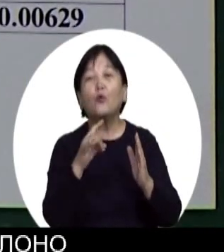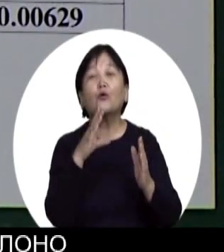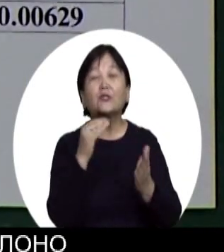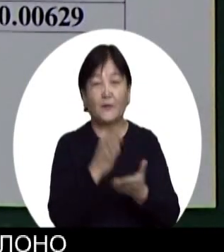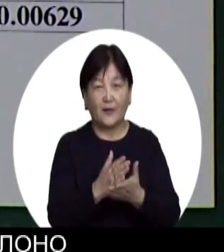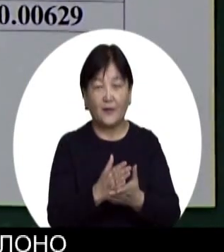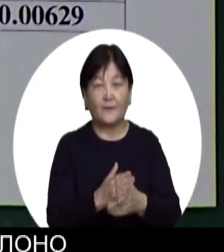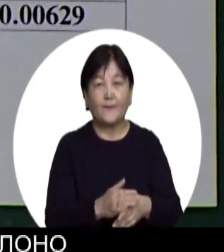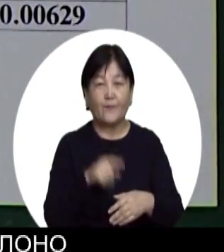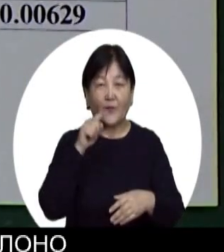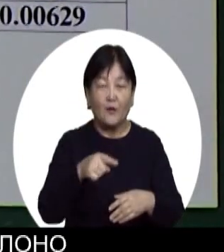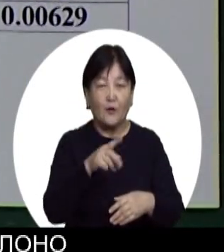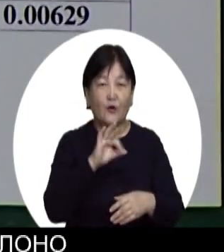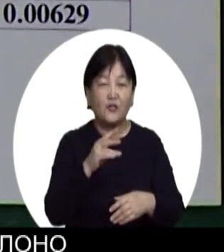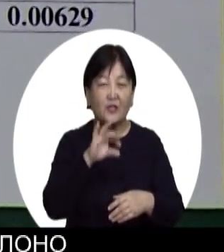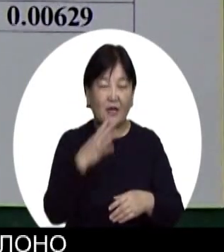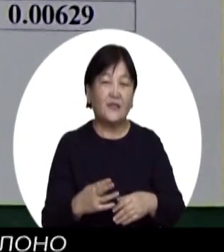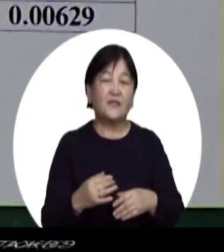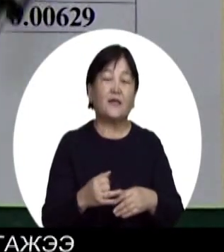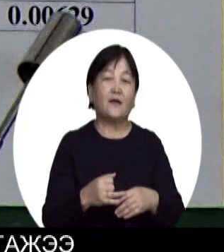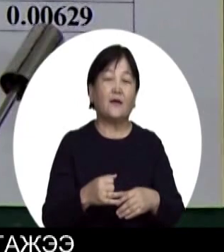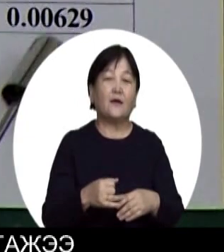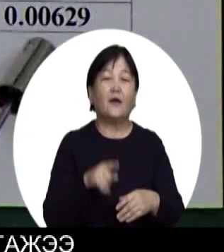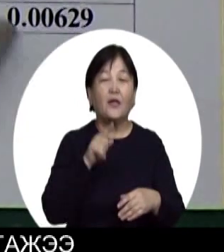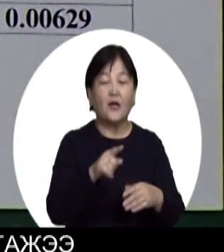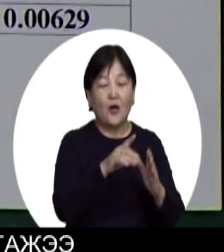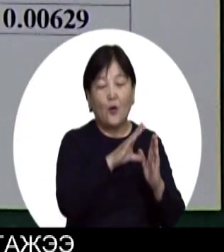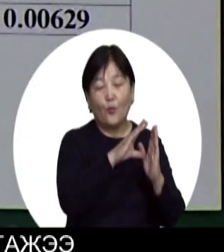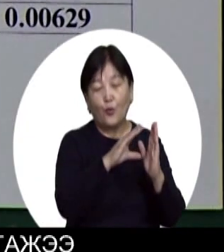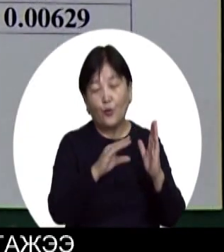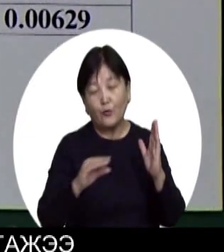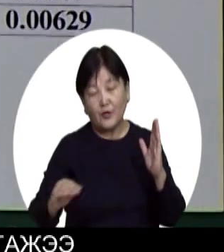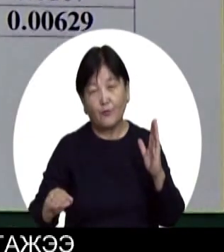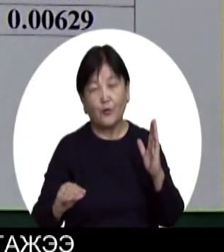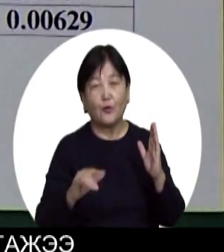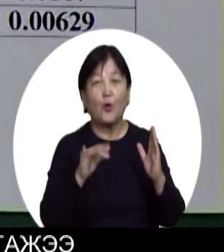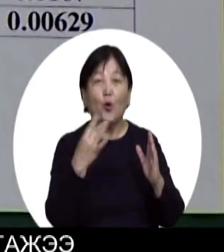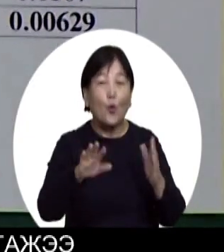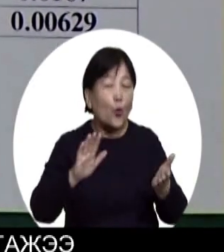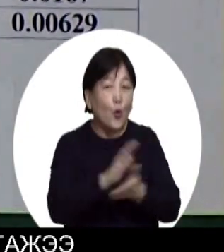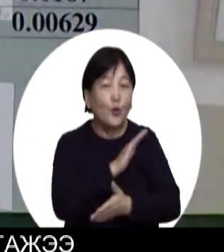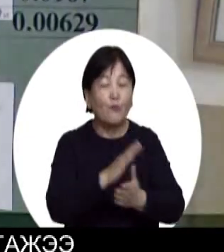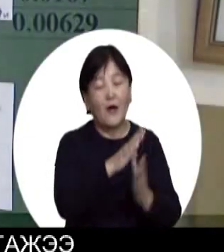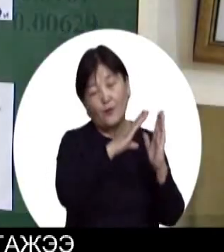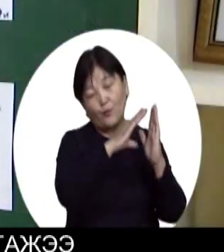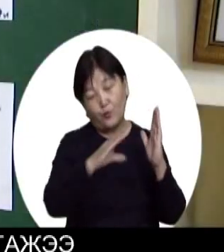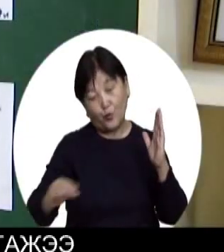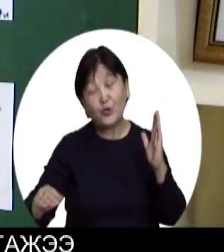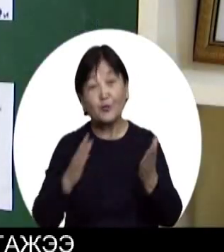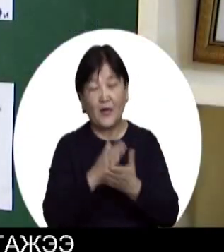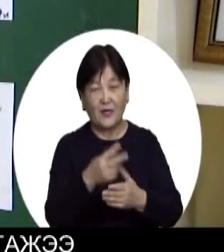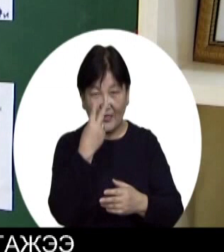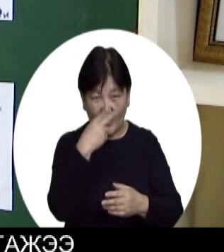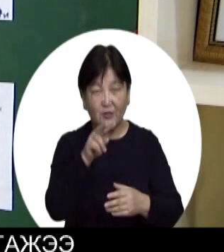бодисуудын концентрацыг бууруулах тусам урвлын хурд буурж байна гэсэн ийм дүгнэлтийг хийж байна.